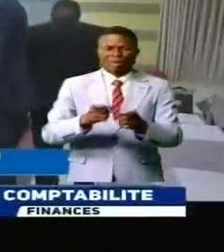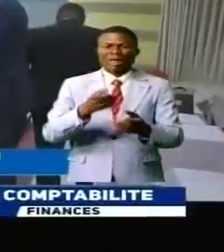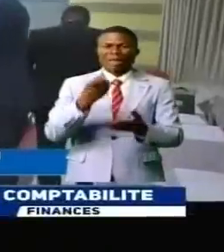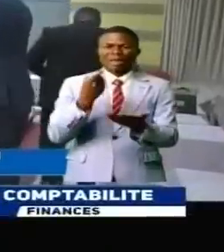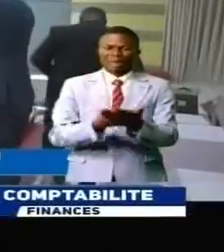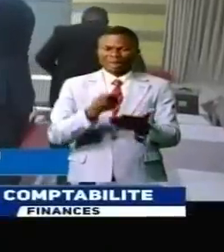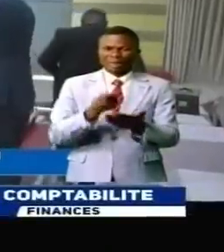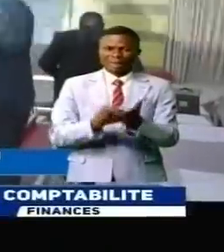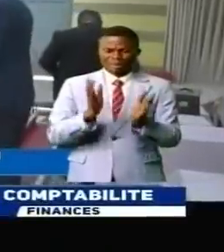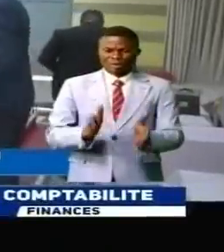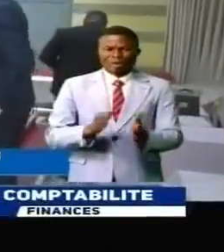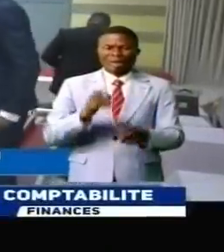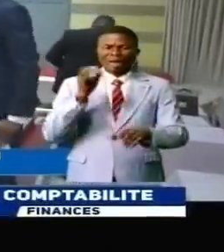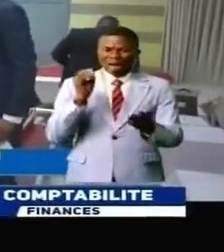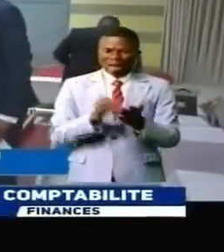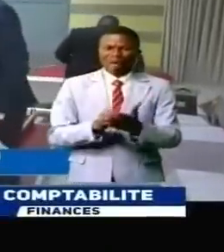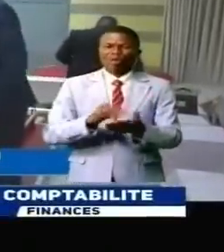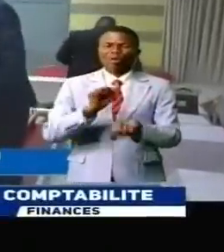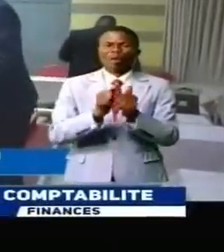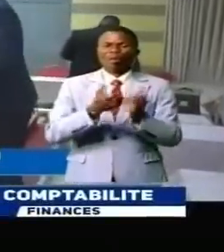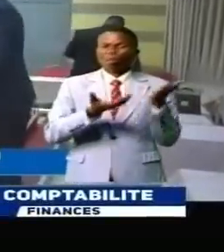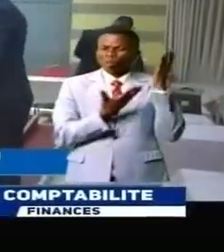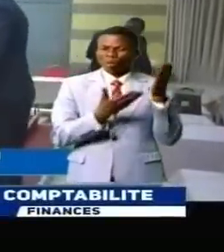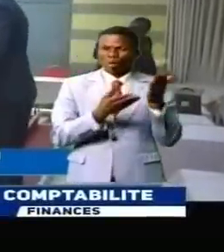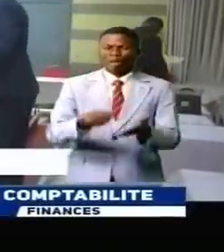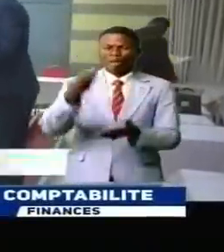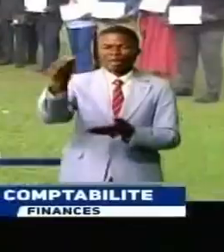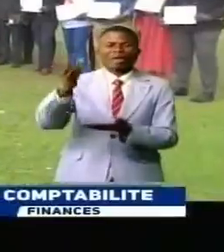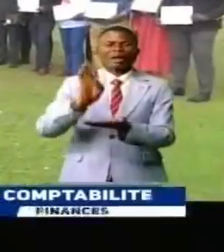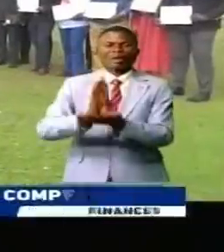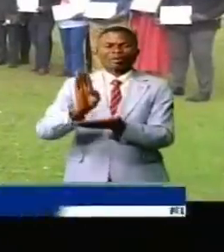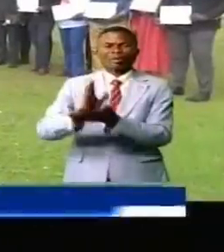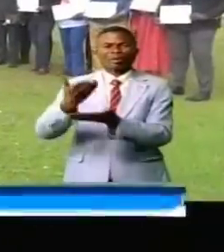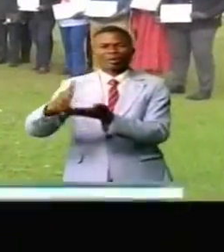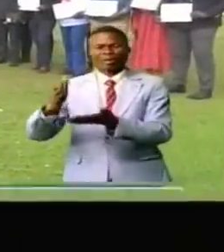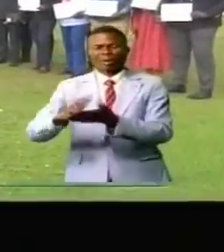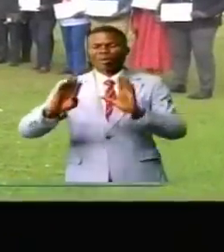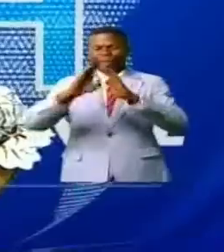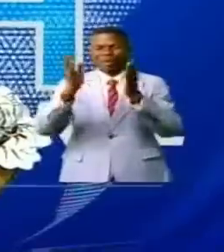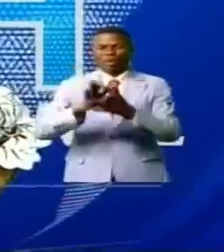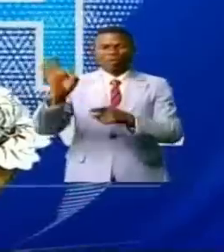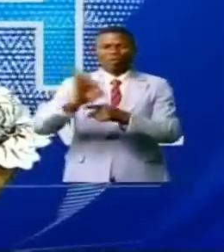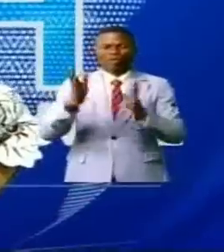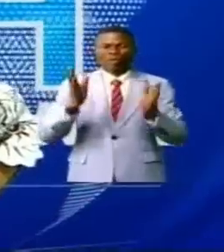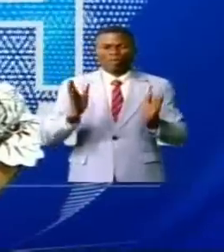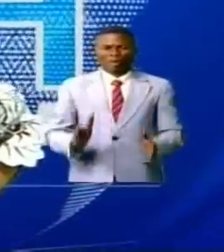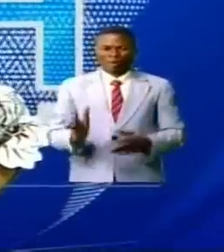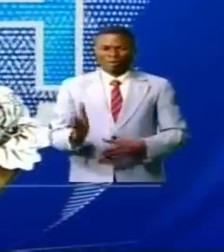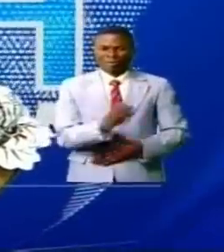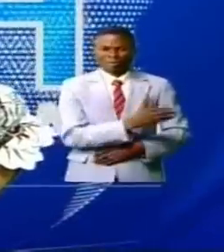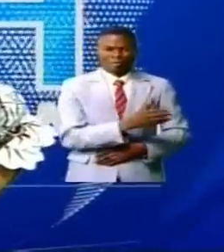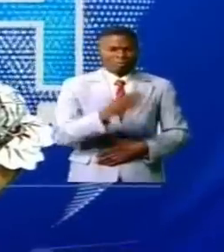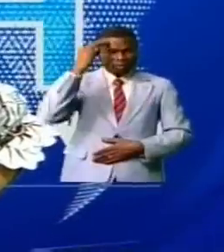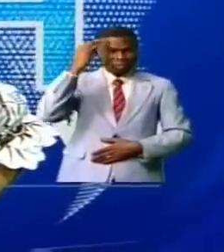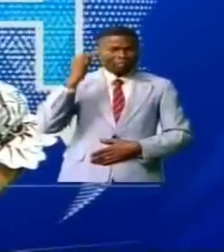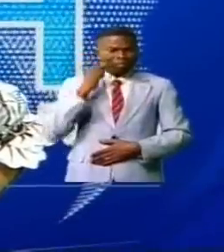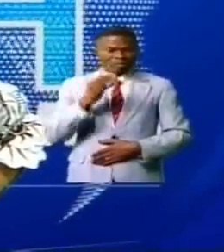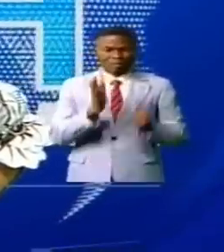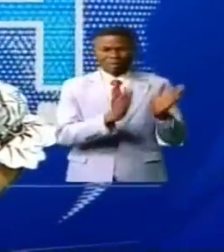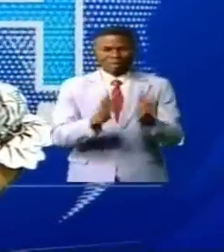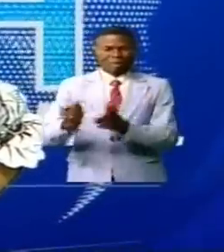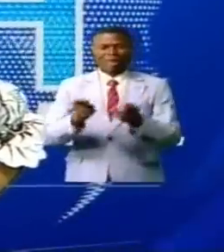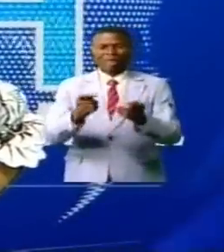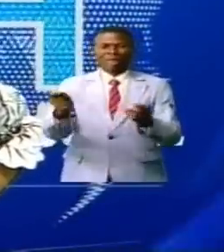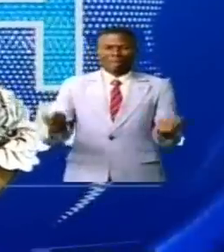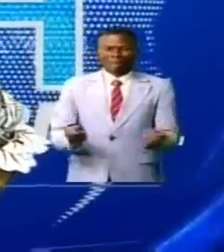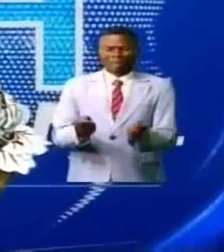Un autre temps fort, il s'agit de la remise de brevets aux récipiendaires. Les ministres de l'aménagement du